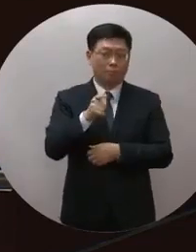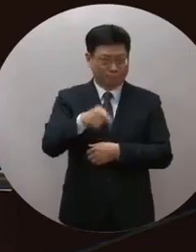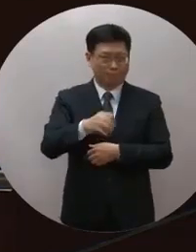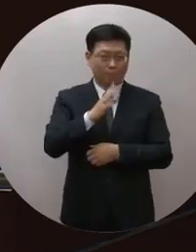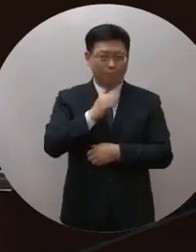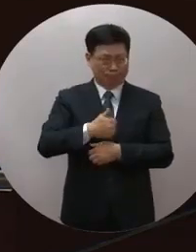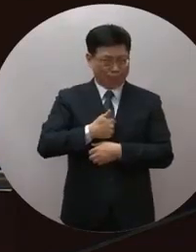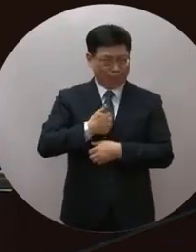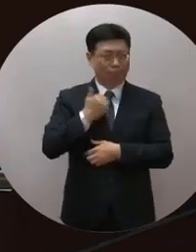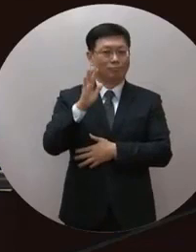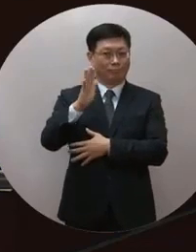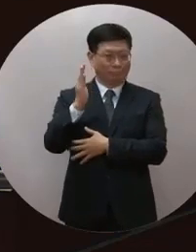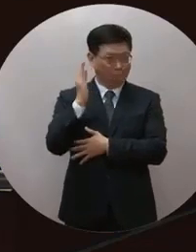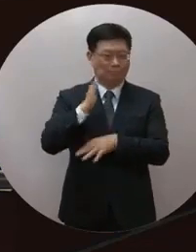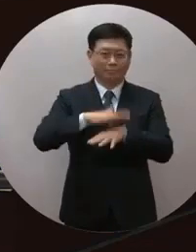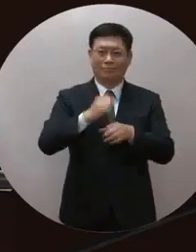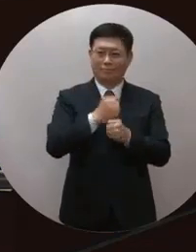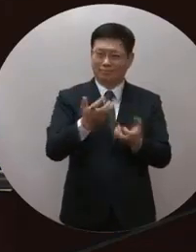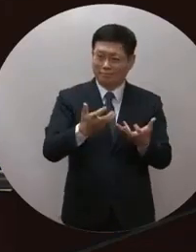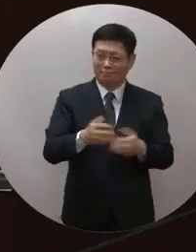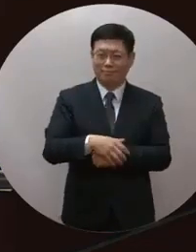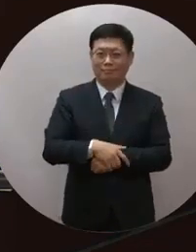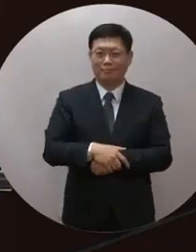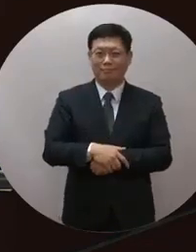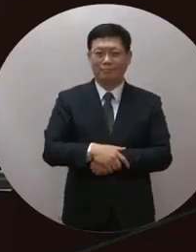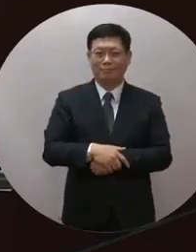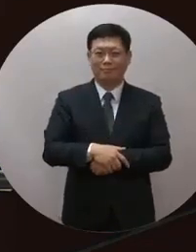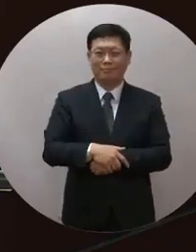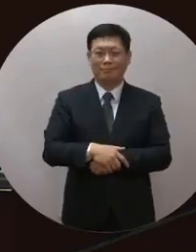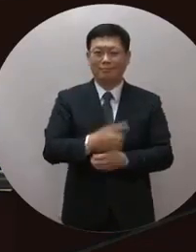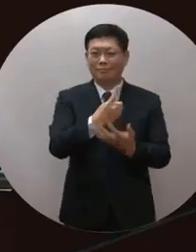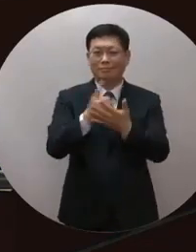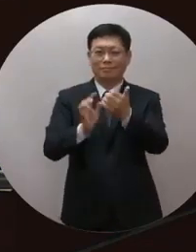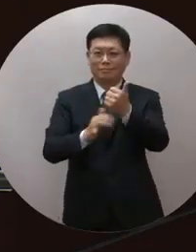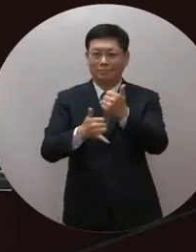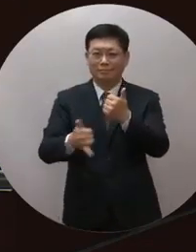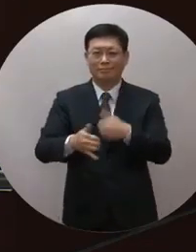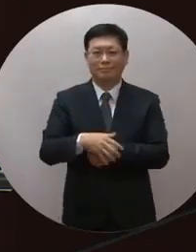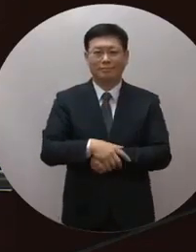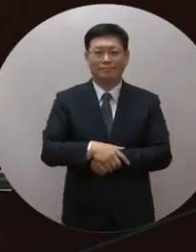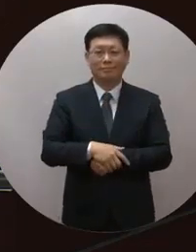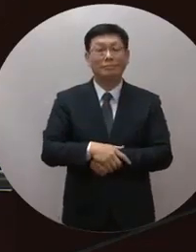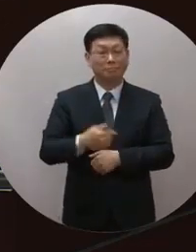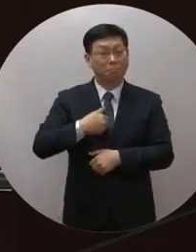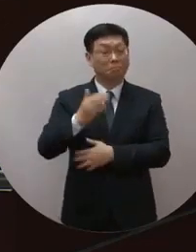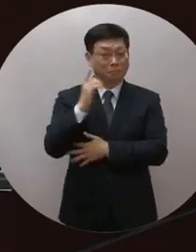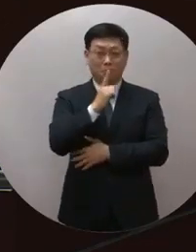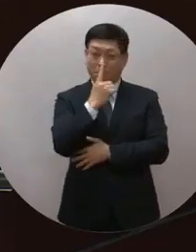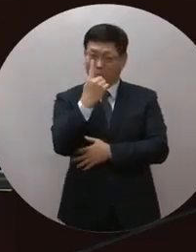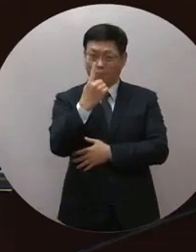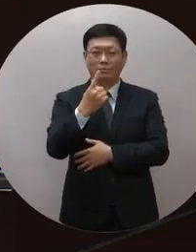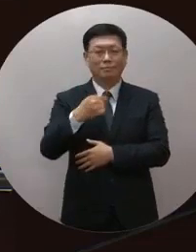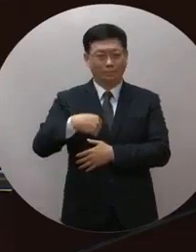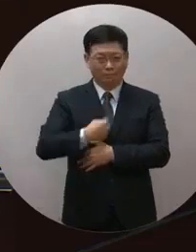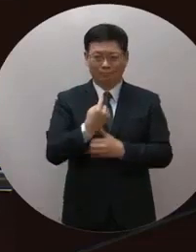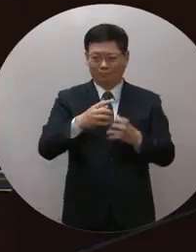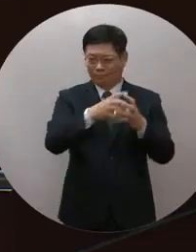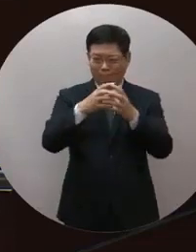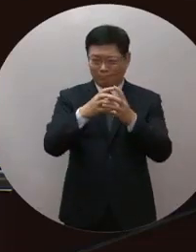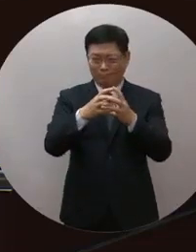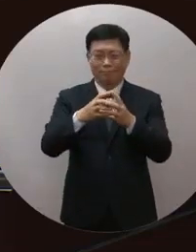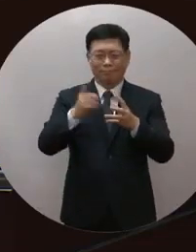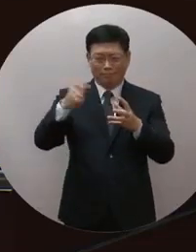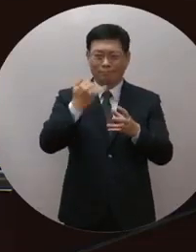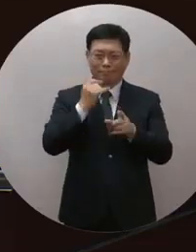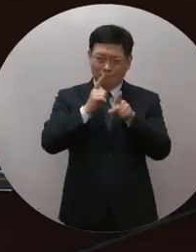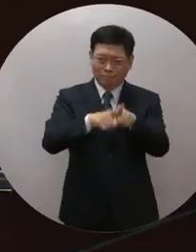这就是有政府会做事。各位委员先进，国家只有一个，只有团结